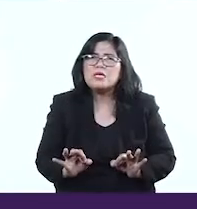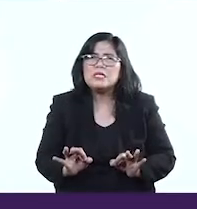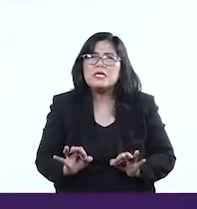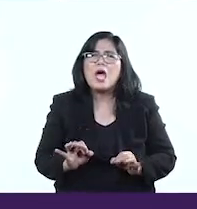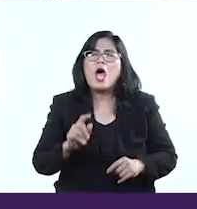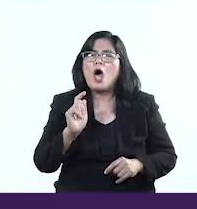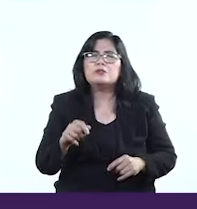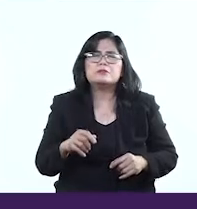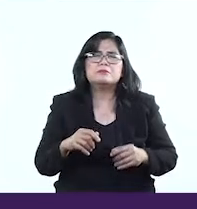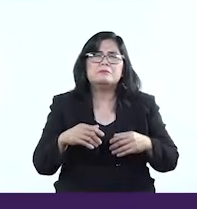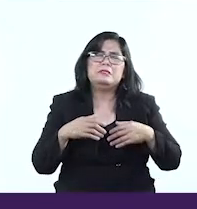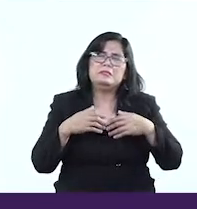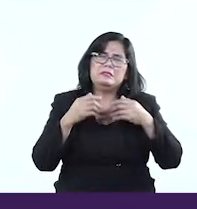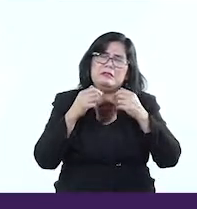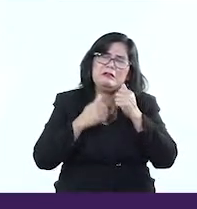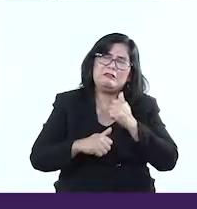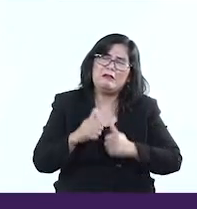menderitanya kita